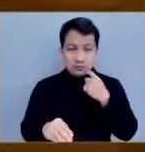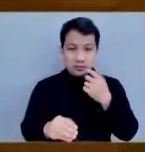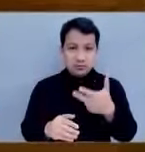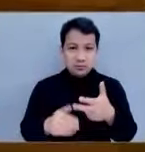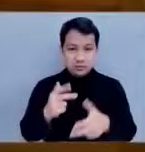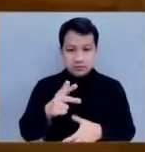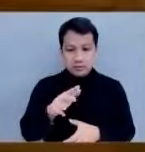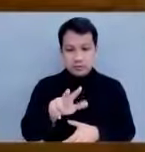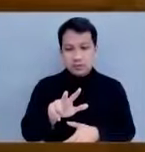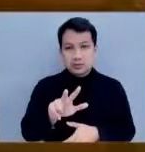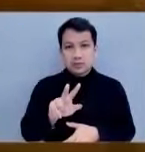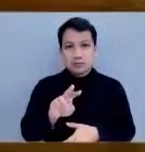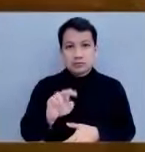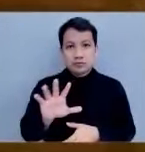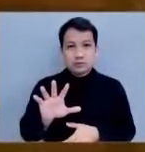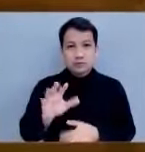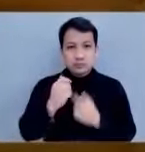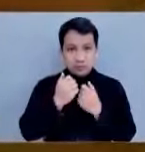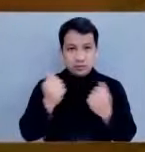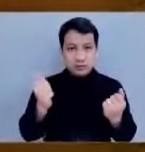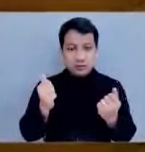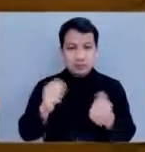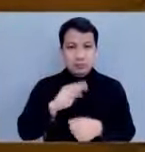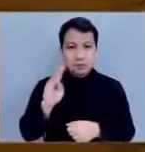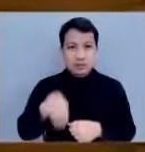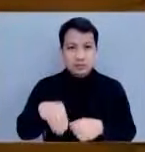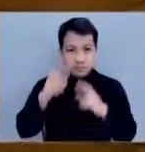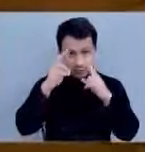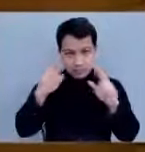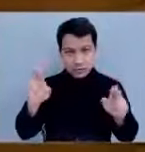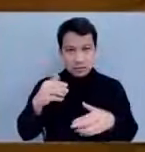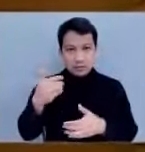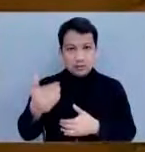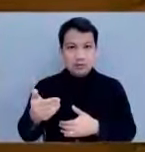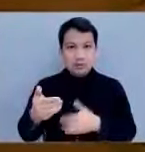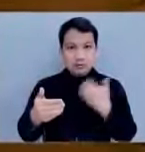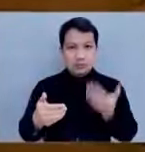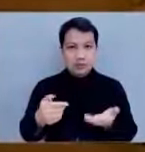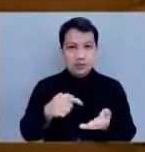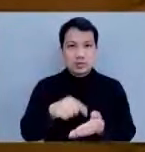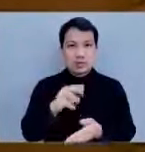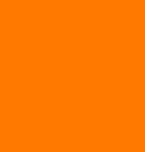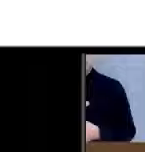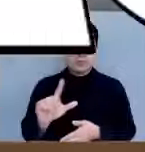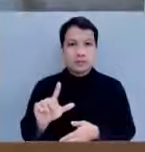3:45 ng hapon, nang anunsyo ni Manila Mayor Hany Lacuna na pumanaw na si Mali.